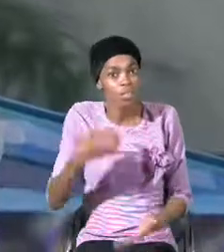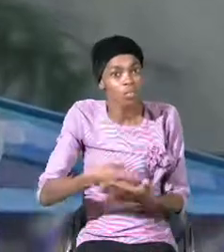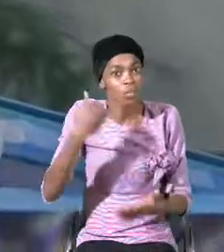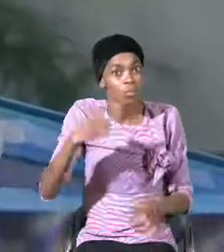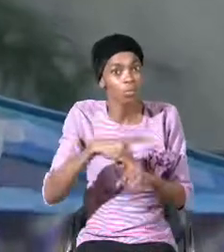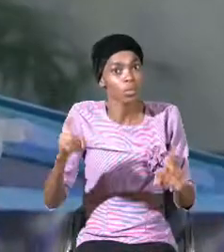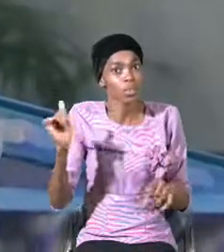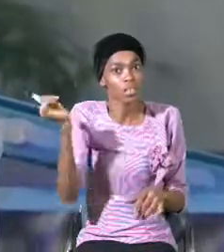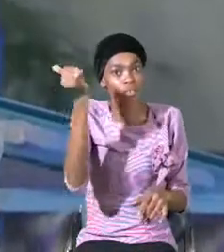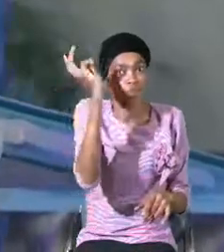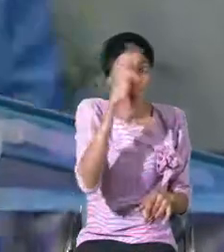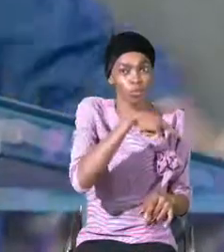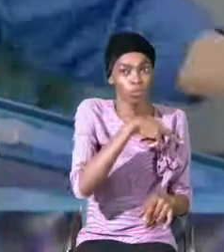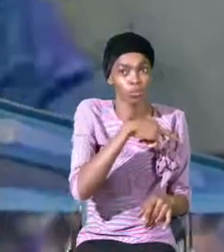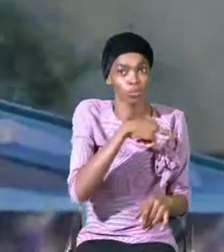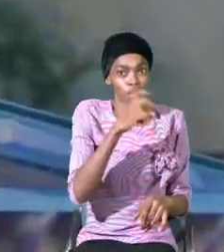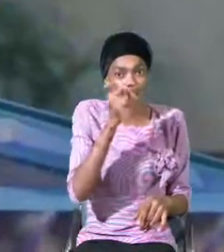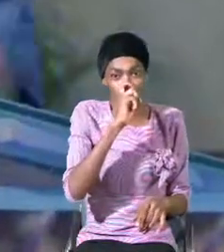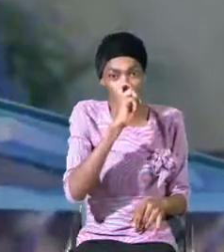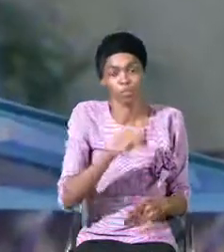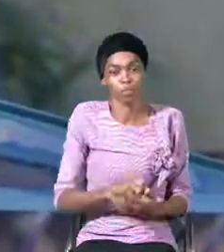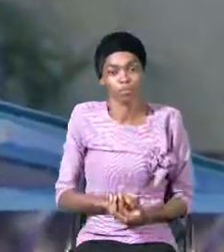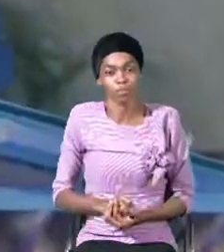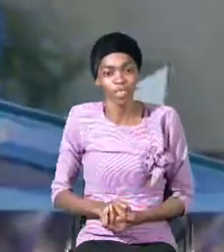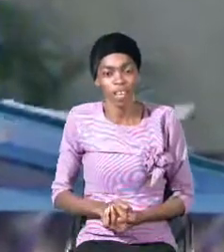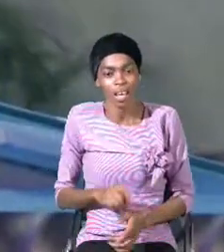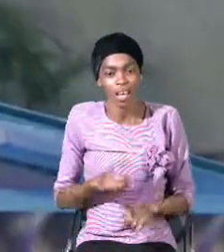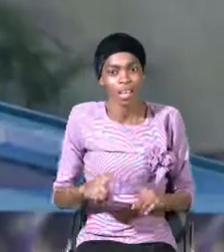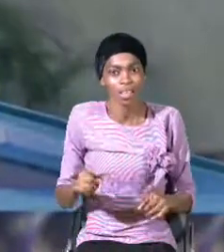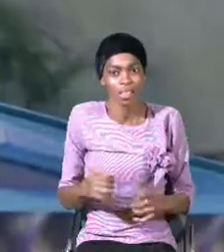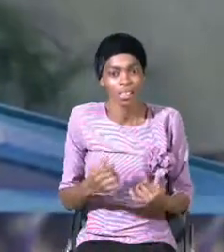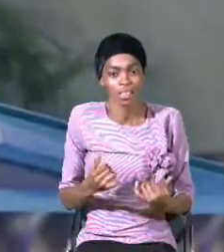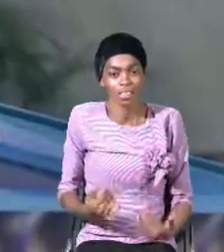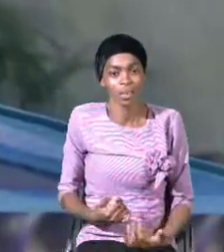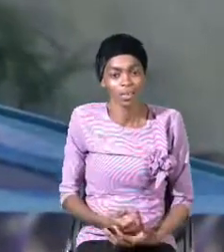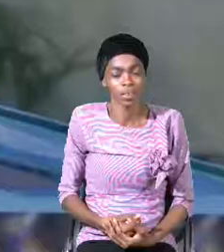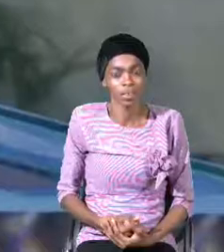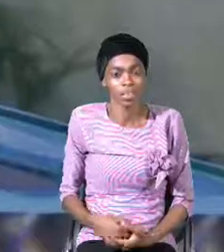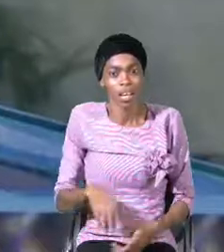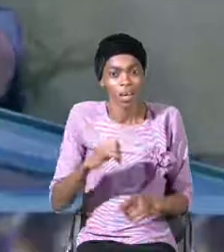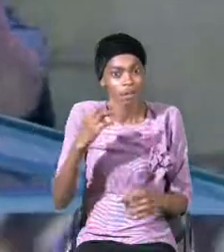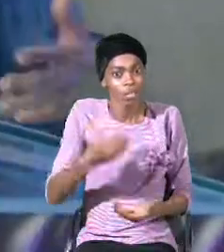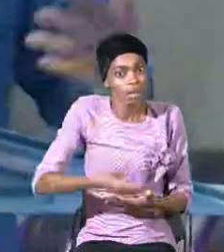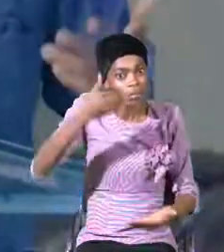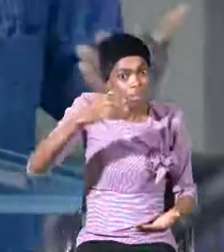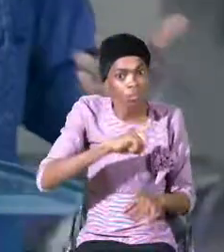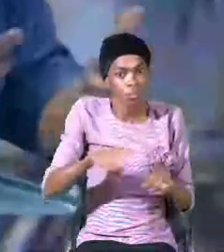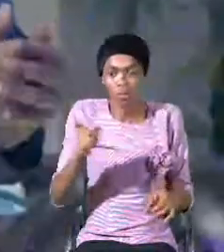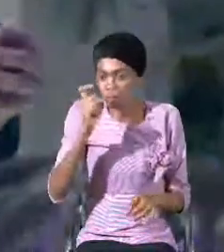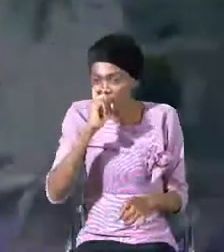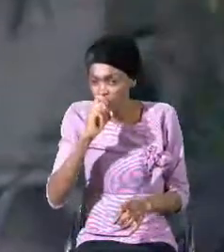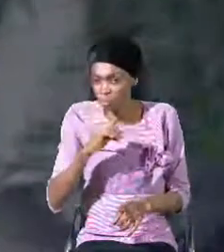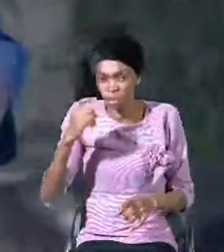Il était riche, mais insensé. Sa récolte donnait beaucoup, mais il était insensé. Il